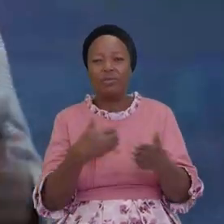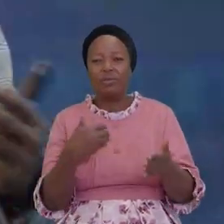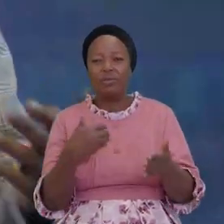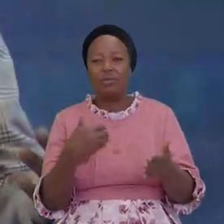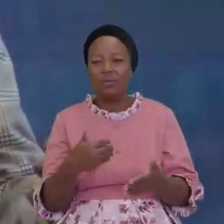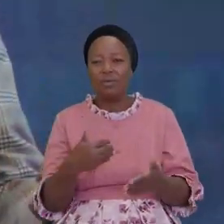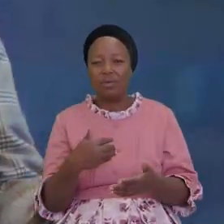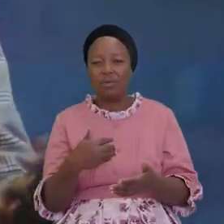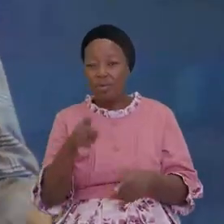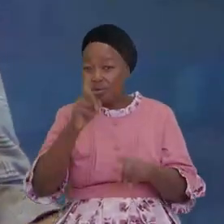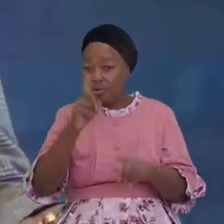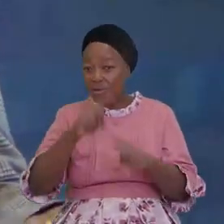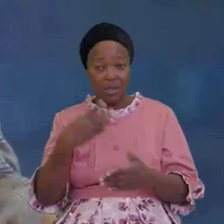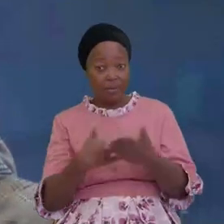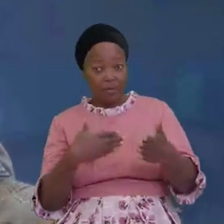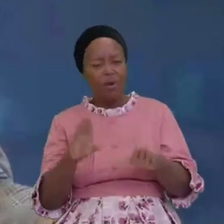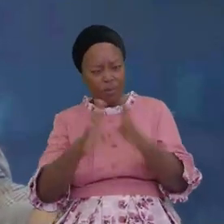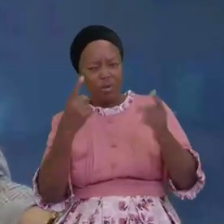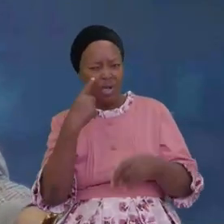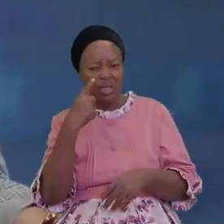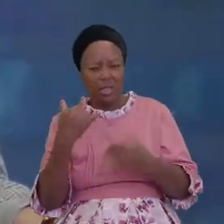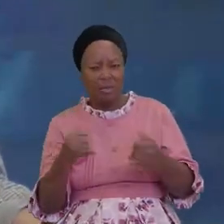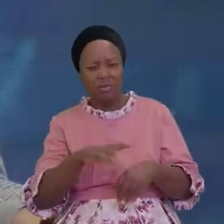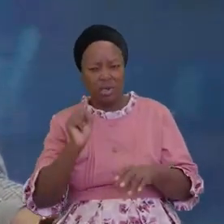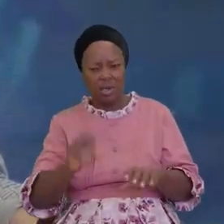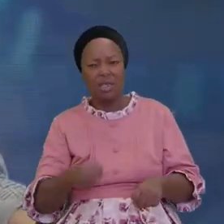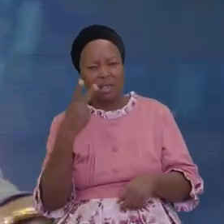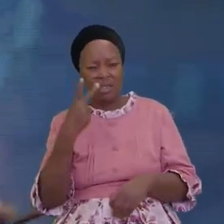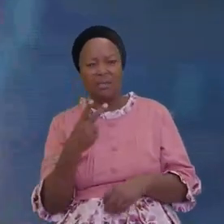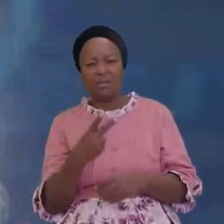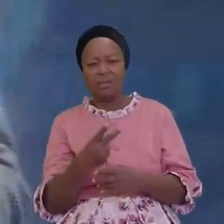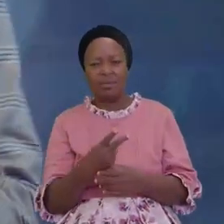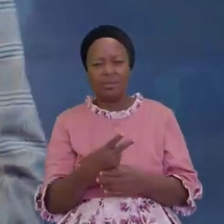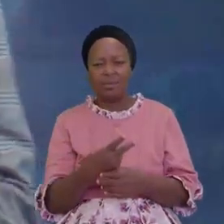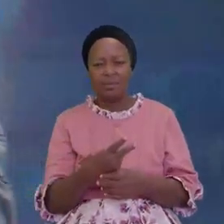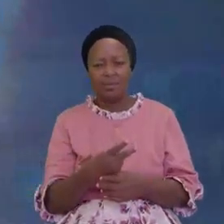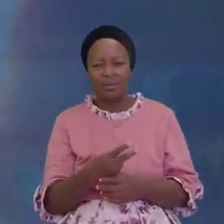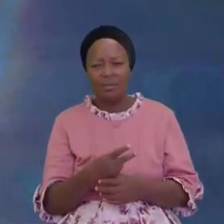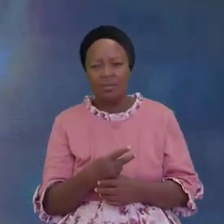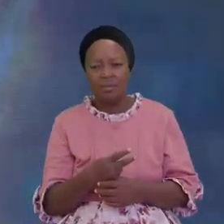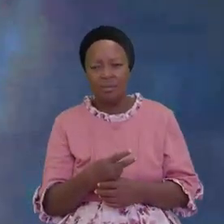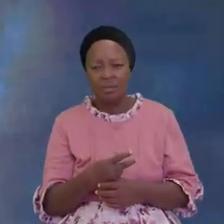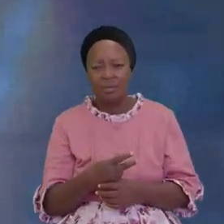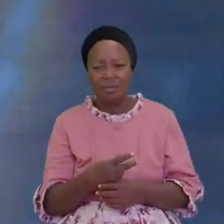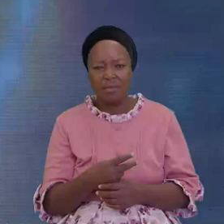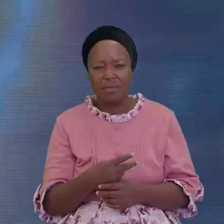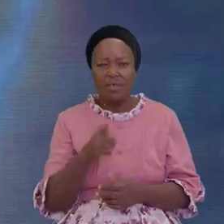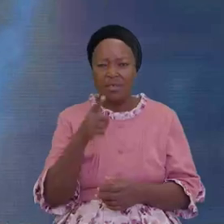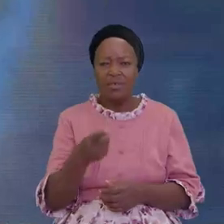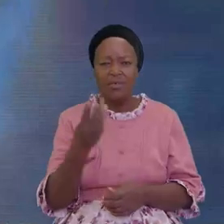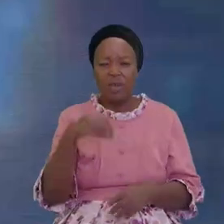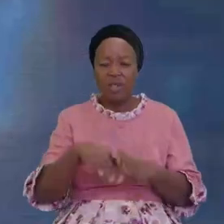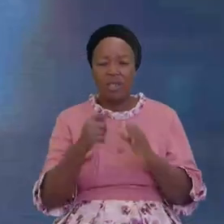Lève-toi et fais ce que tu n'arrivais pas à faire avant. Tu ne voyais pas avant. Ouvre tes yeux, tu peux voir maintenant.